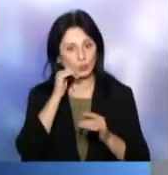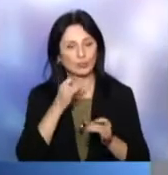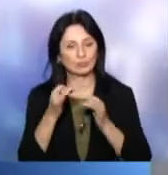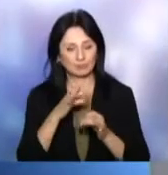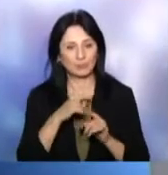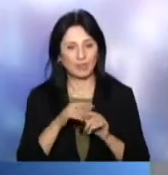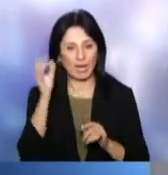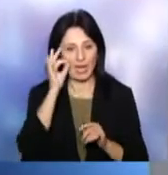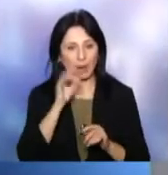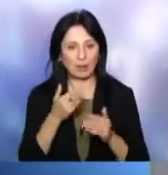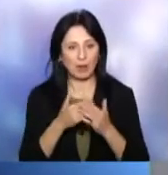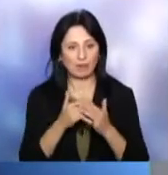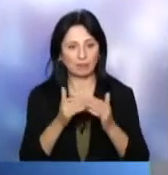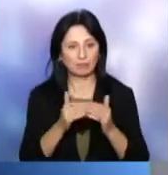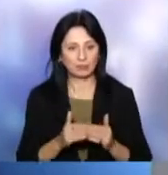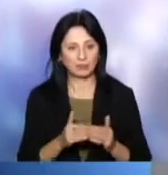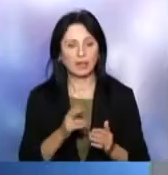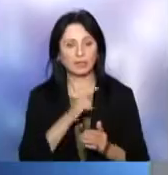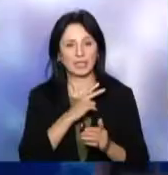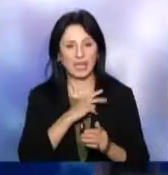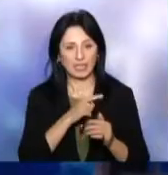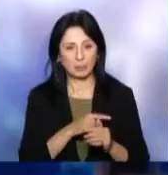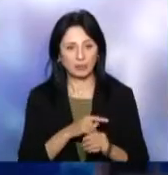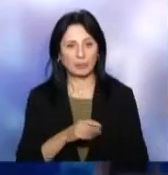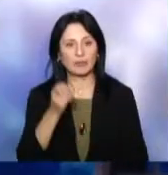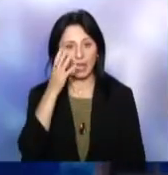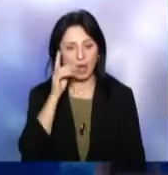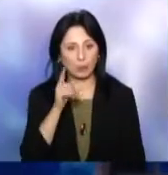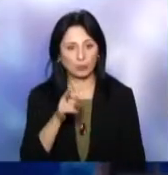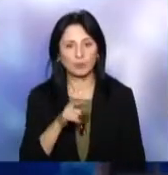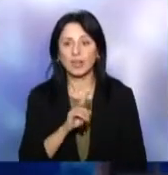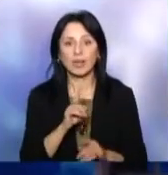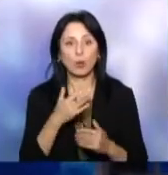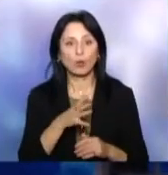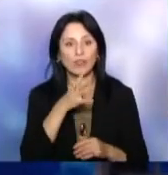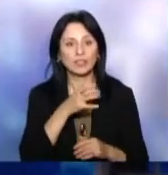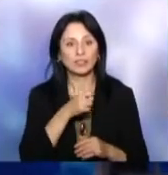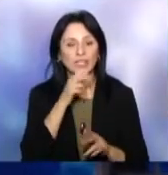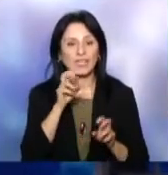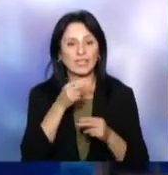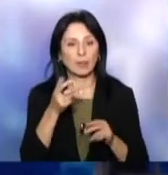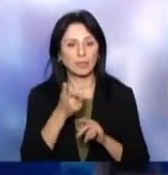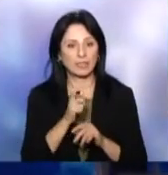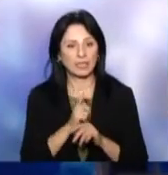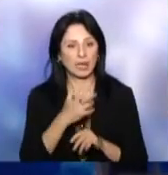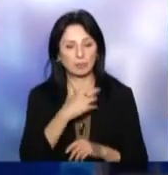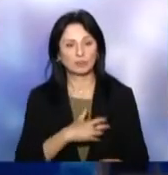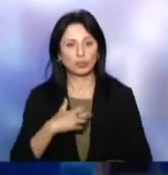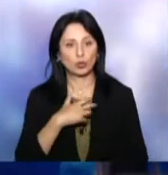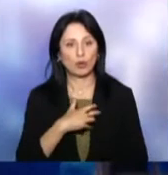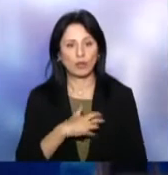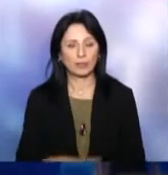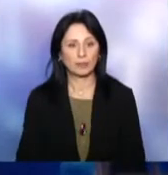საგანგებოდ. გერმანია მაგალითად გადაწია ბრიტანეთმაც და სხვადასხვა იაპონია. ეს თემა ძალიან